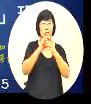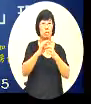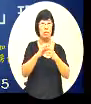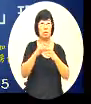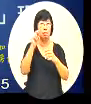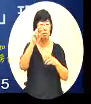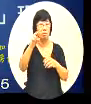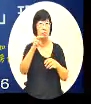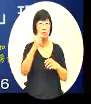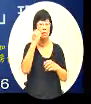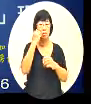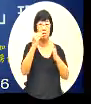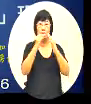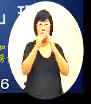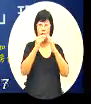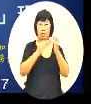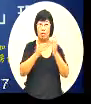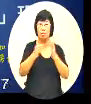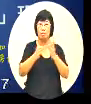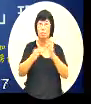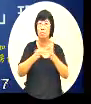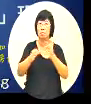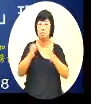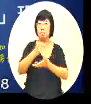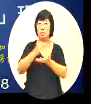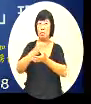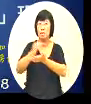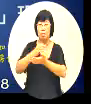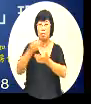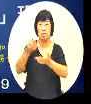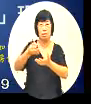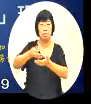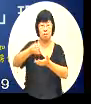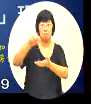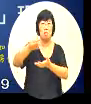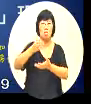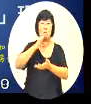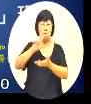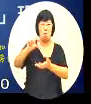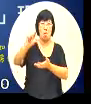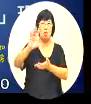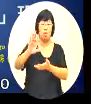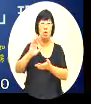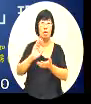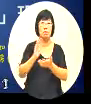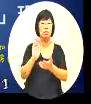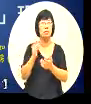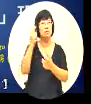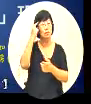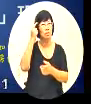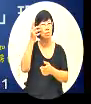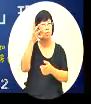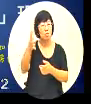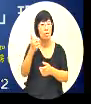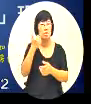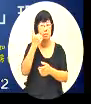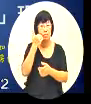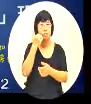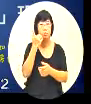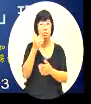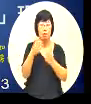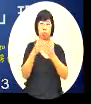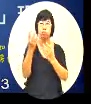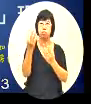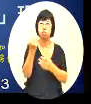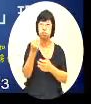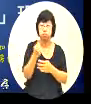但是房价那是一个市场机制啦，我们也没有去大的一个执着说它一定是多少，它起码我们